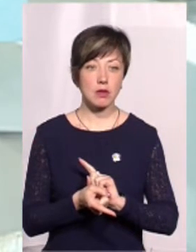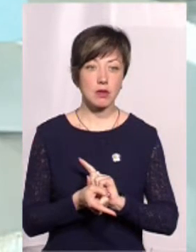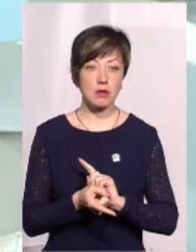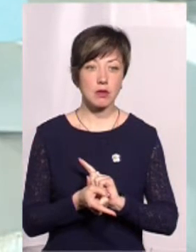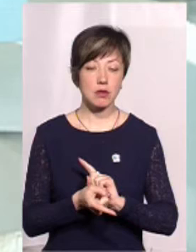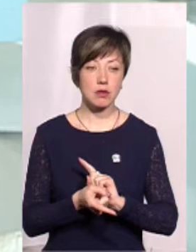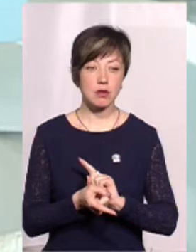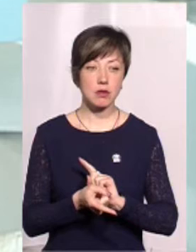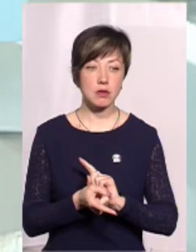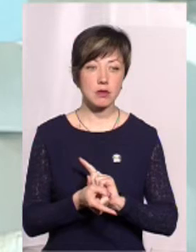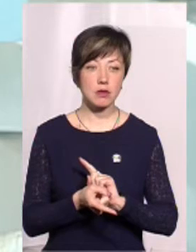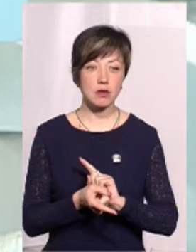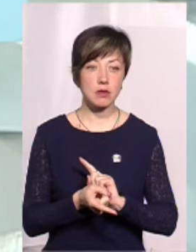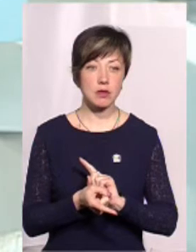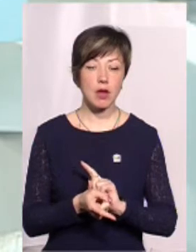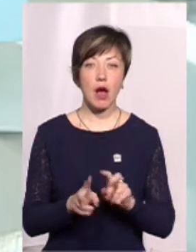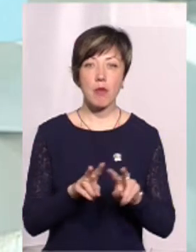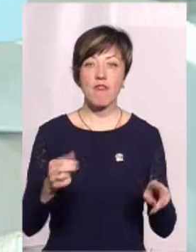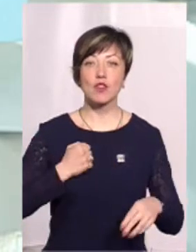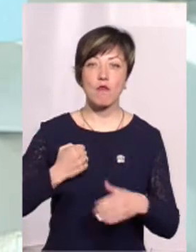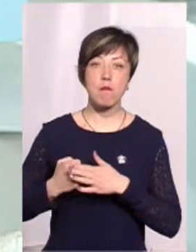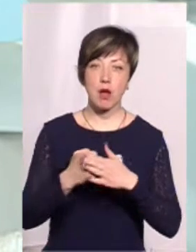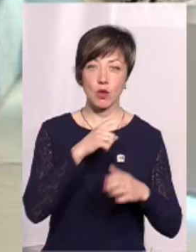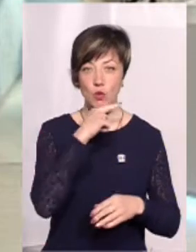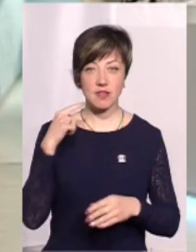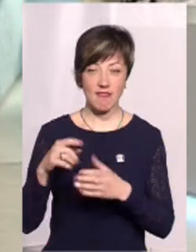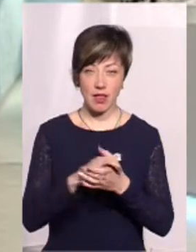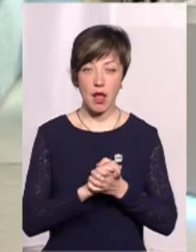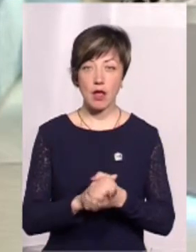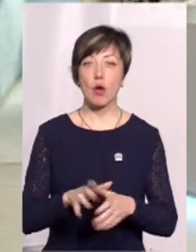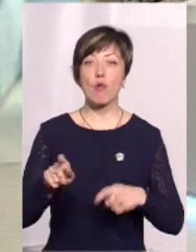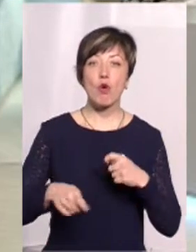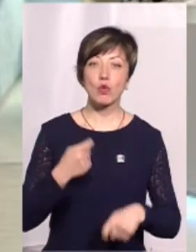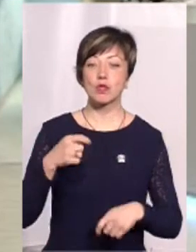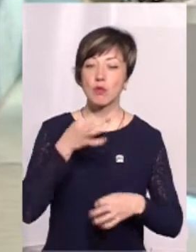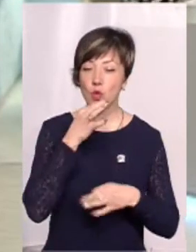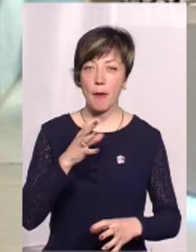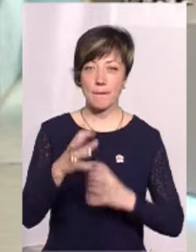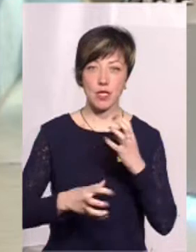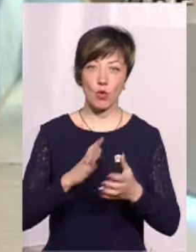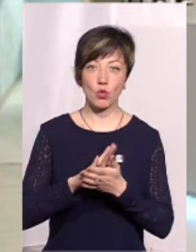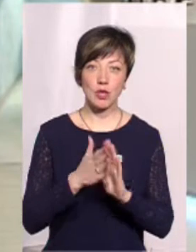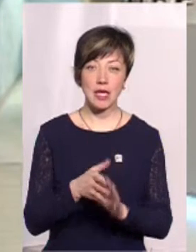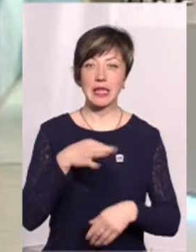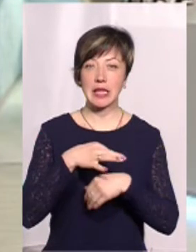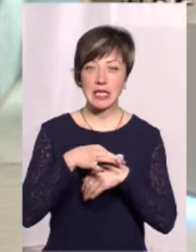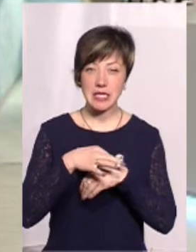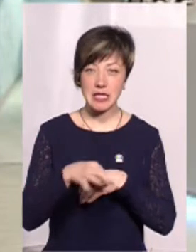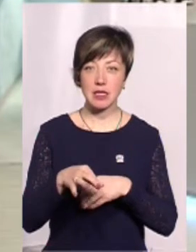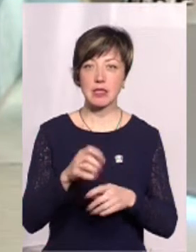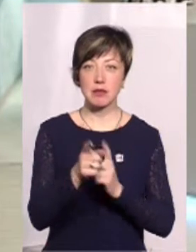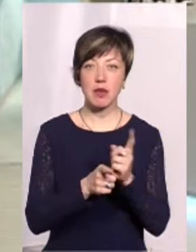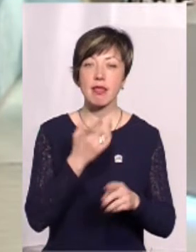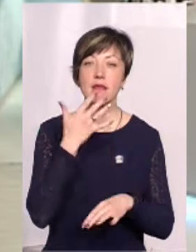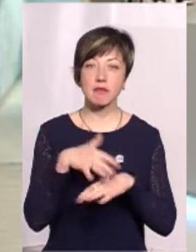авіаносець Російської Федерації. Крім того, порушення будь-яких міжнародних угод – там насильно змінюється